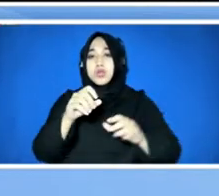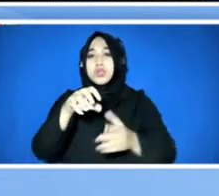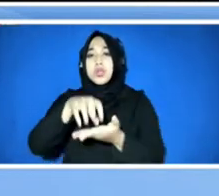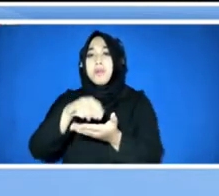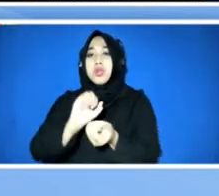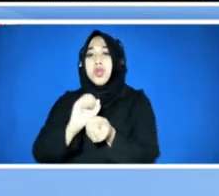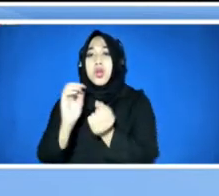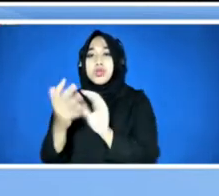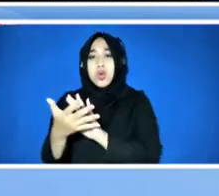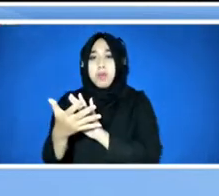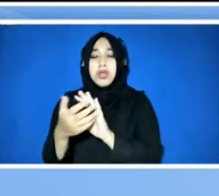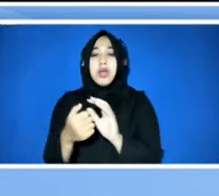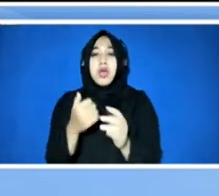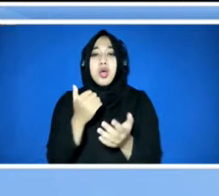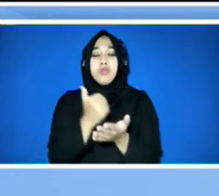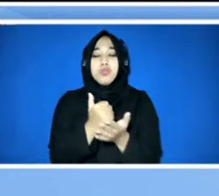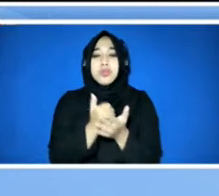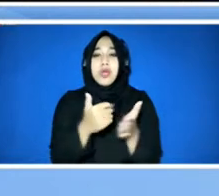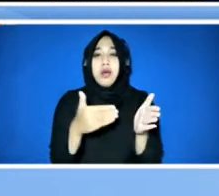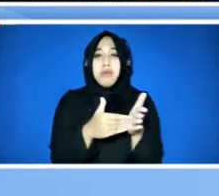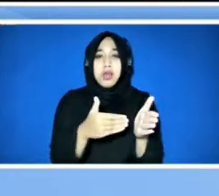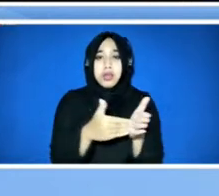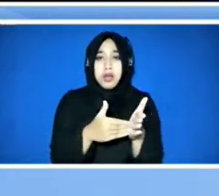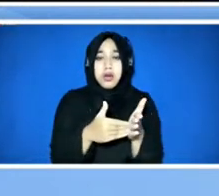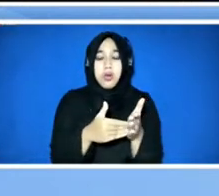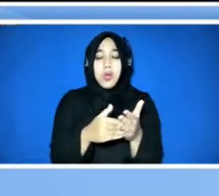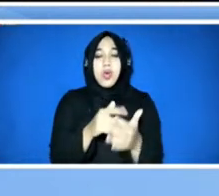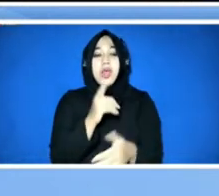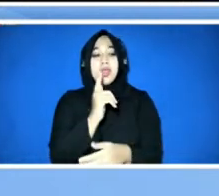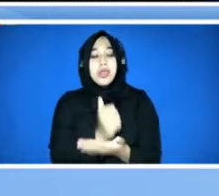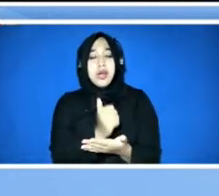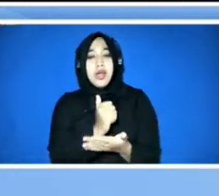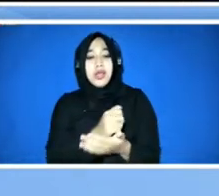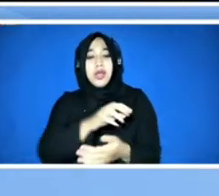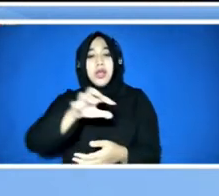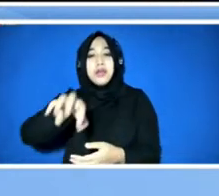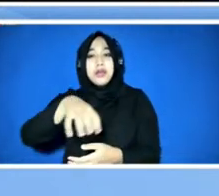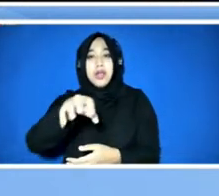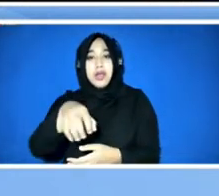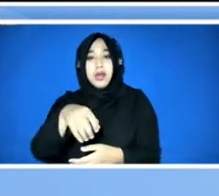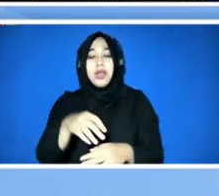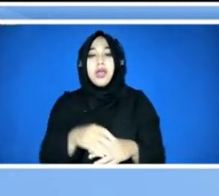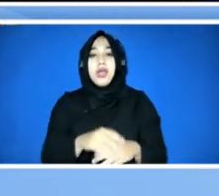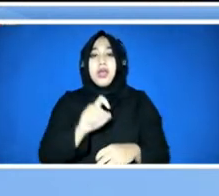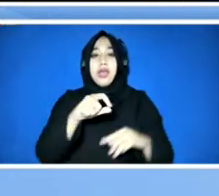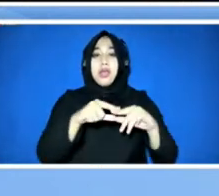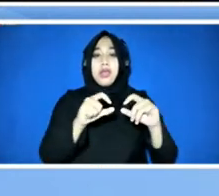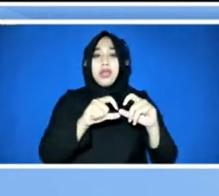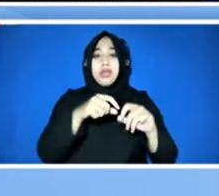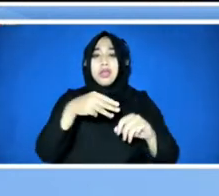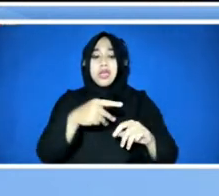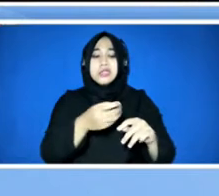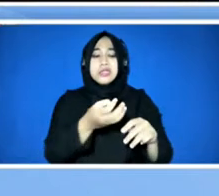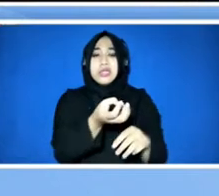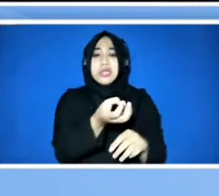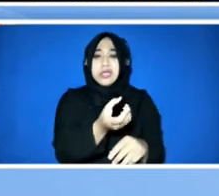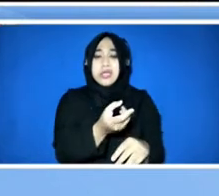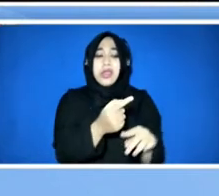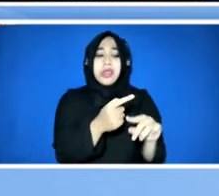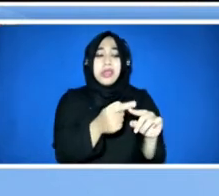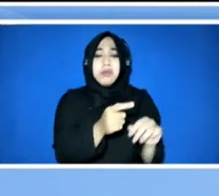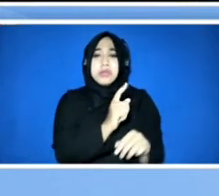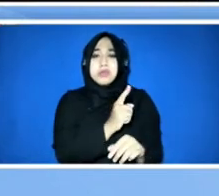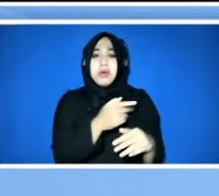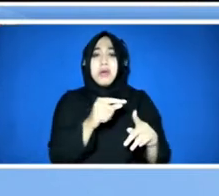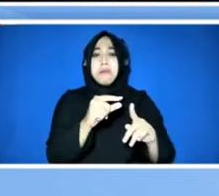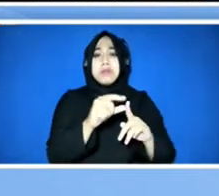Nah, inilah yang mungkin menjadi kendala. Kita lihat, jangan-jangan daerah-daerah yang case-nya itu kelihatannya dikit, itu juga karena